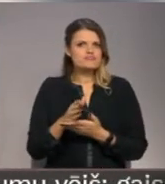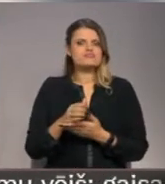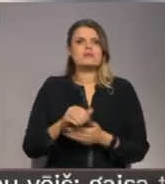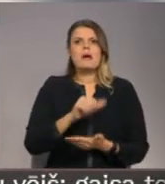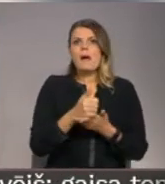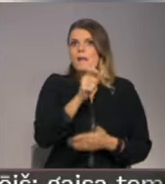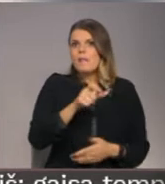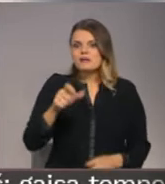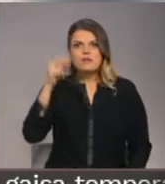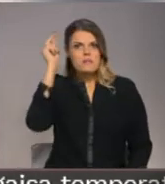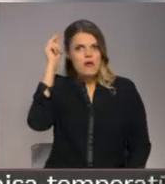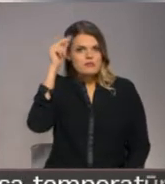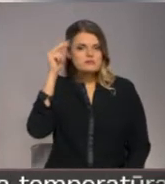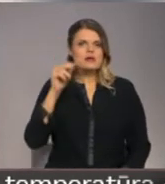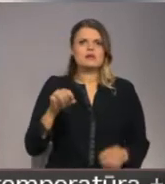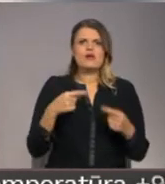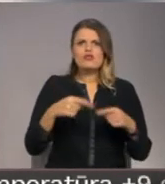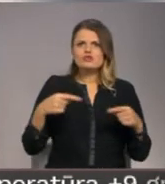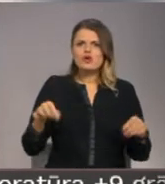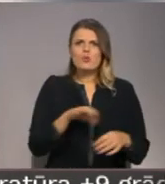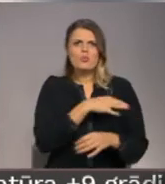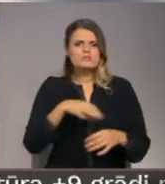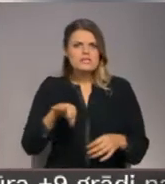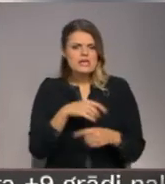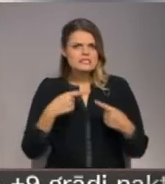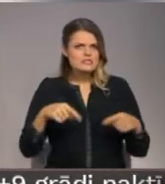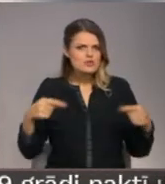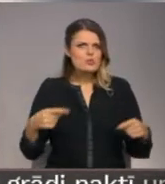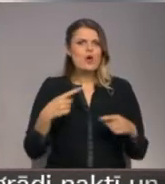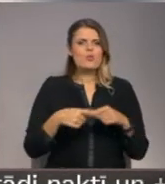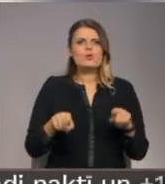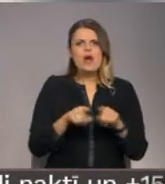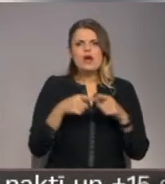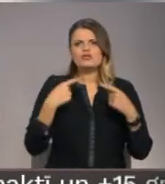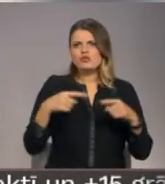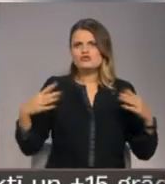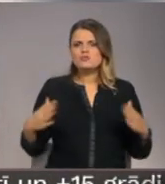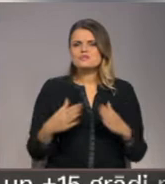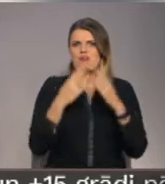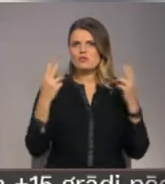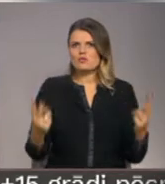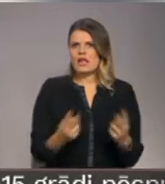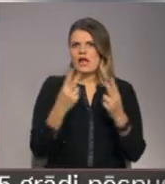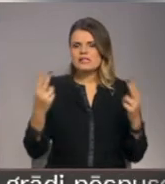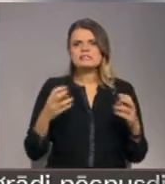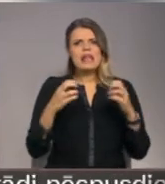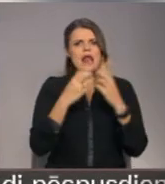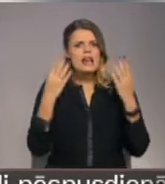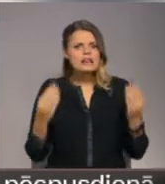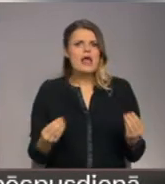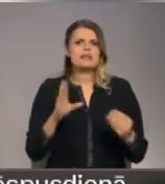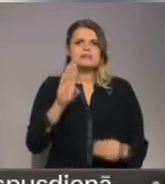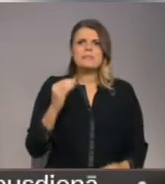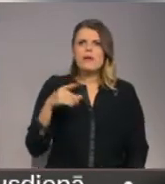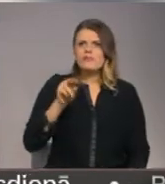nevien mūzikas instrumentu spēli, bet arī meteņu, Ziemassvētku, Lieldienu un citu svētku rituālus. Nodarbībā viesojas arī mūsu